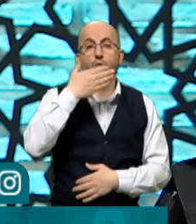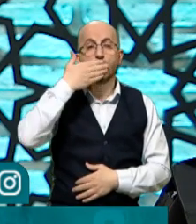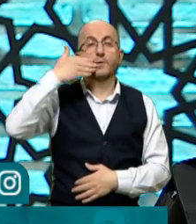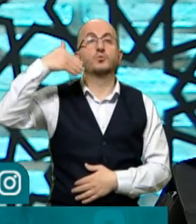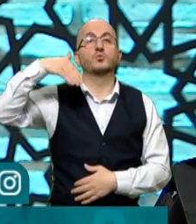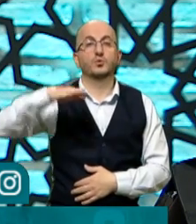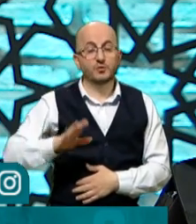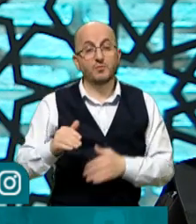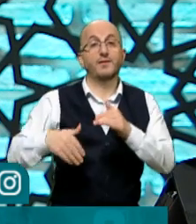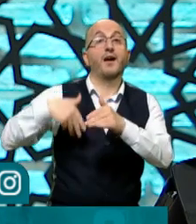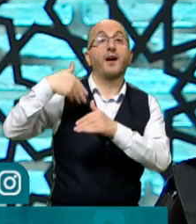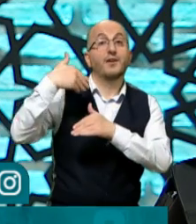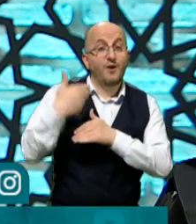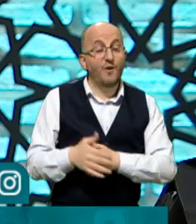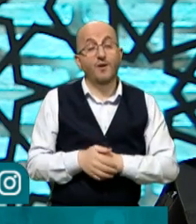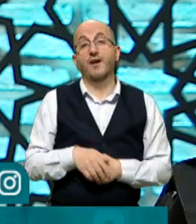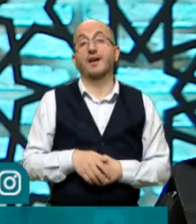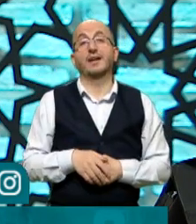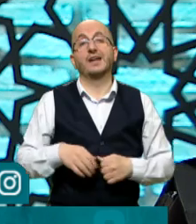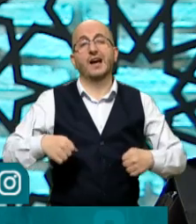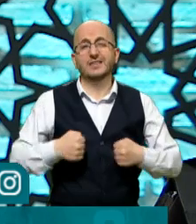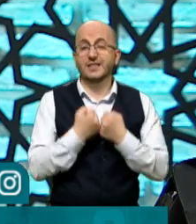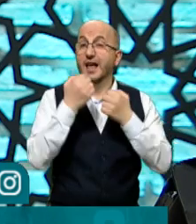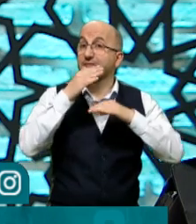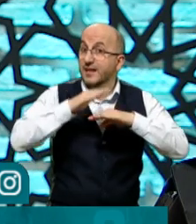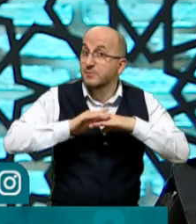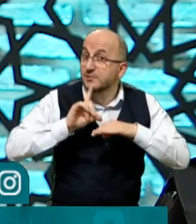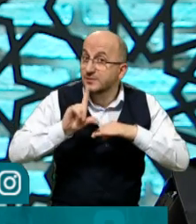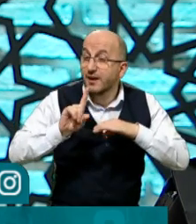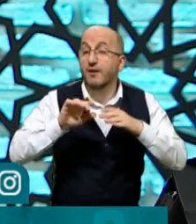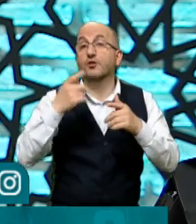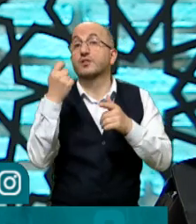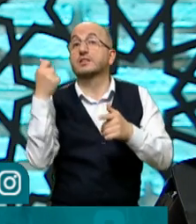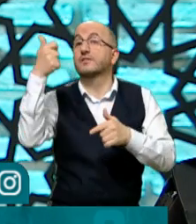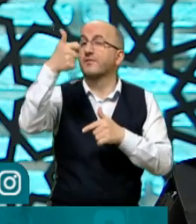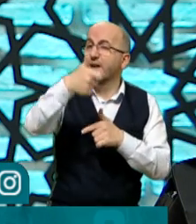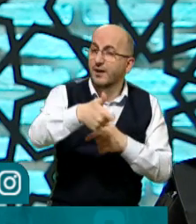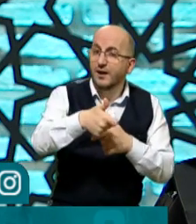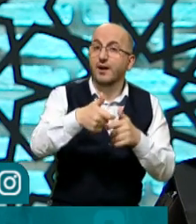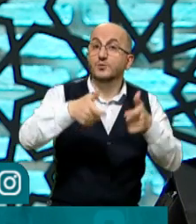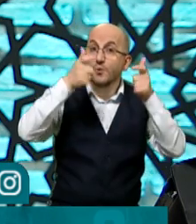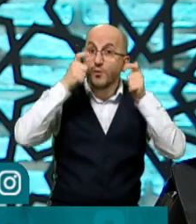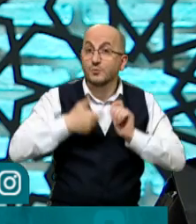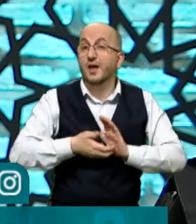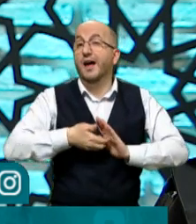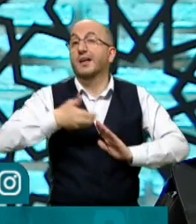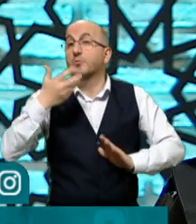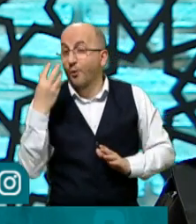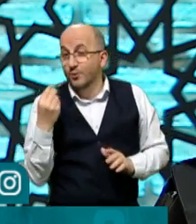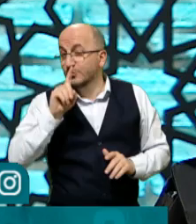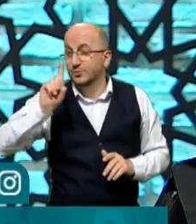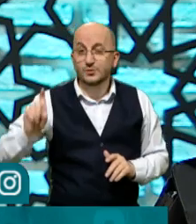tutmuyor. Daha sonra bunların kaza edilmesi mi gerekir yoksa fidyesini vererek bu sorumluluğu üzerimizden atmış olur